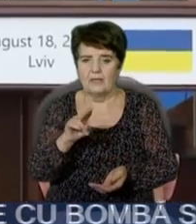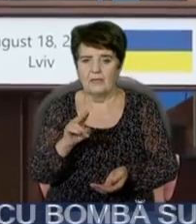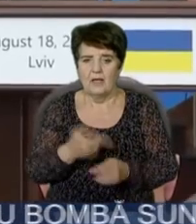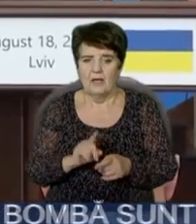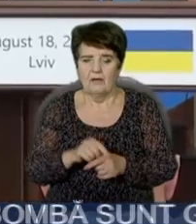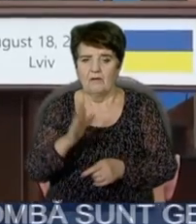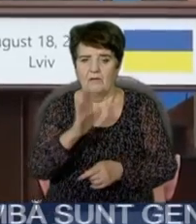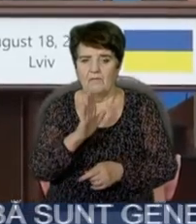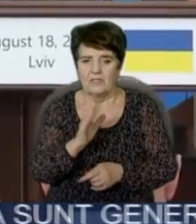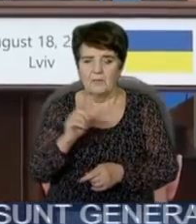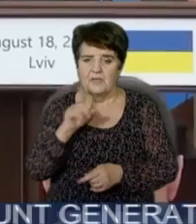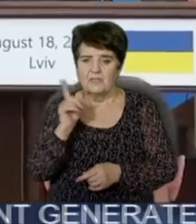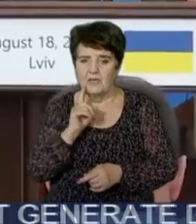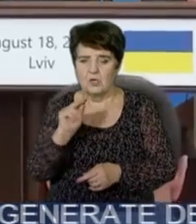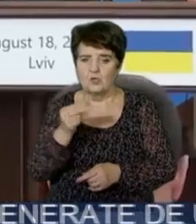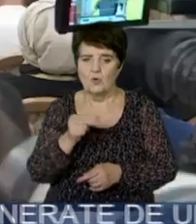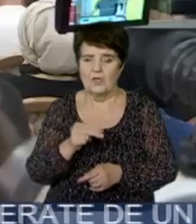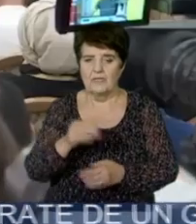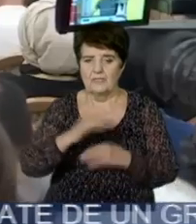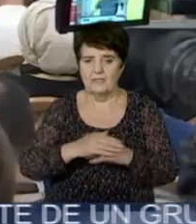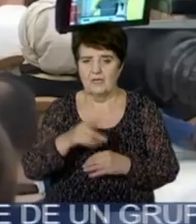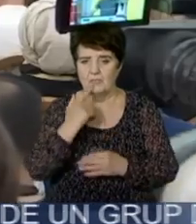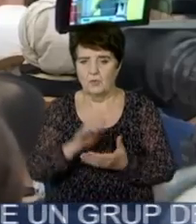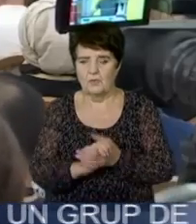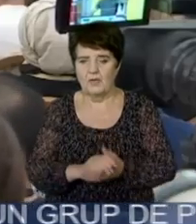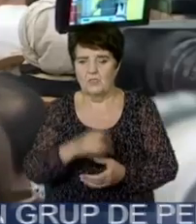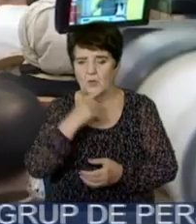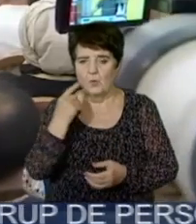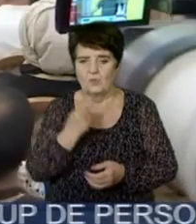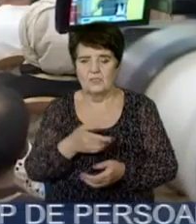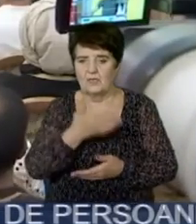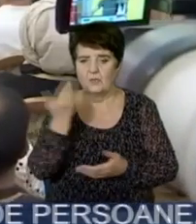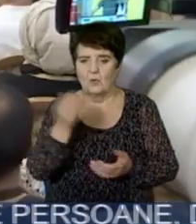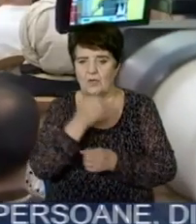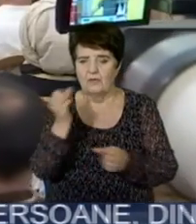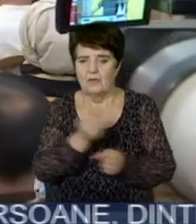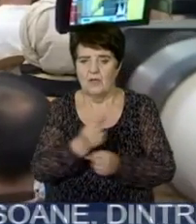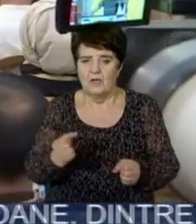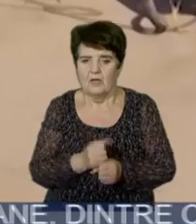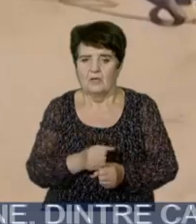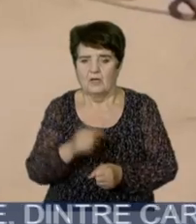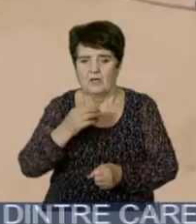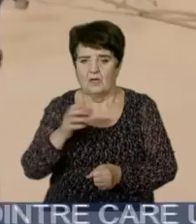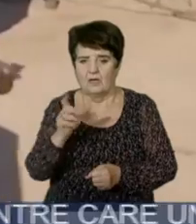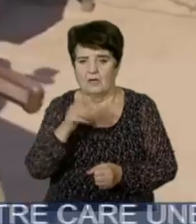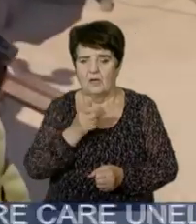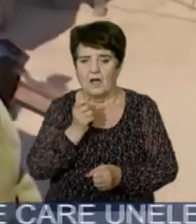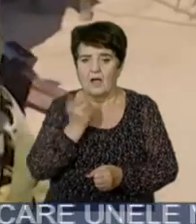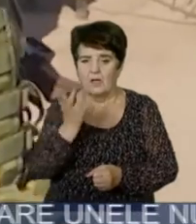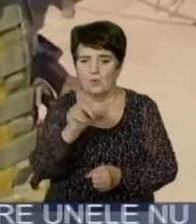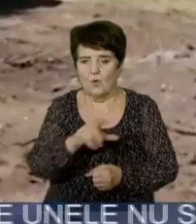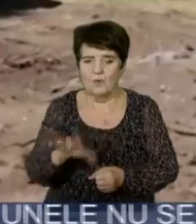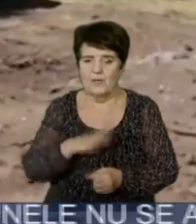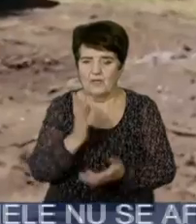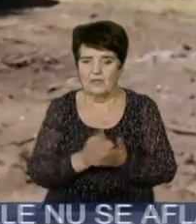Ucrainei, Volodymyr Zelensky, a afirmat joi seara că pacea cu Rusia nu este posibilă atât timp cât trupele ruse sunt pe teritoriul ucrainean, sugerând